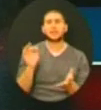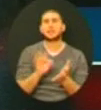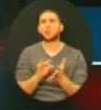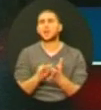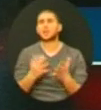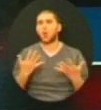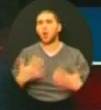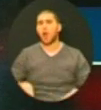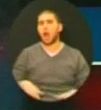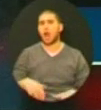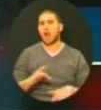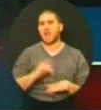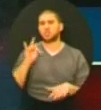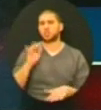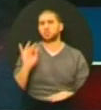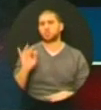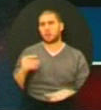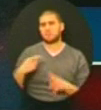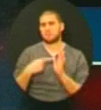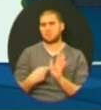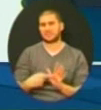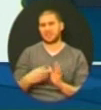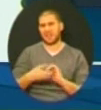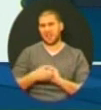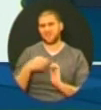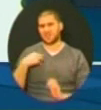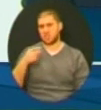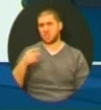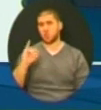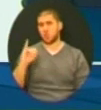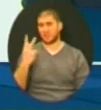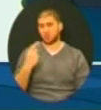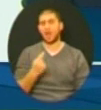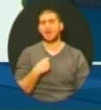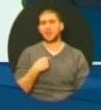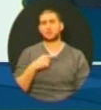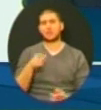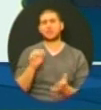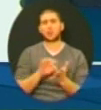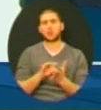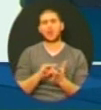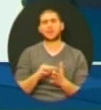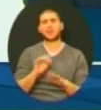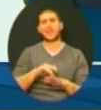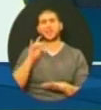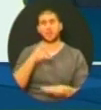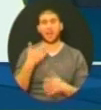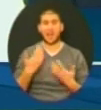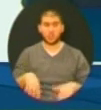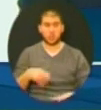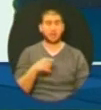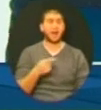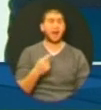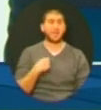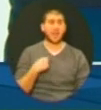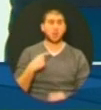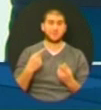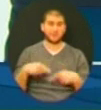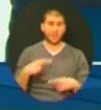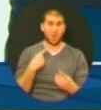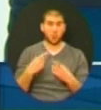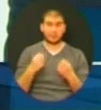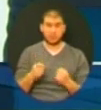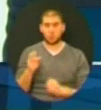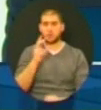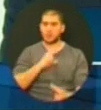מה שמציג פה חברי יואב קיש, זו נקודת התורפה. כי אנחנו בוועדת המשנה של ועדת חוץ וביטחון, עם ראש הממשלה, הוא דיבר